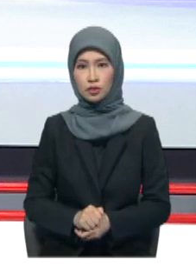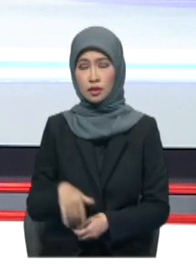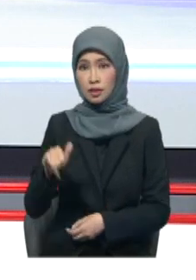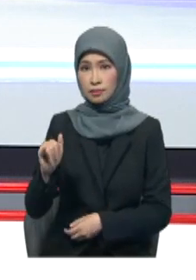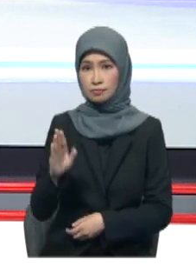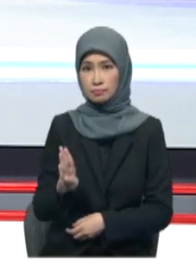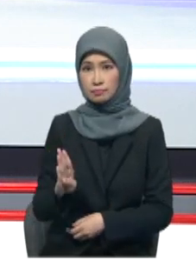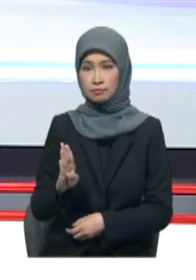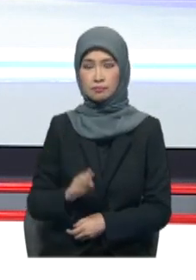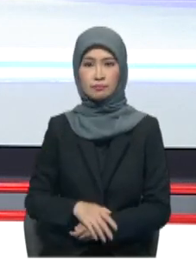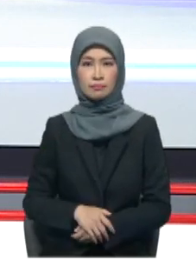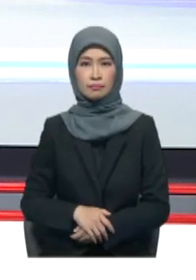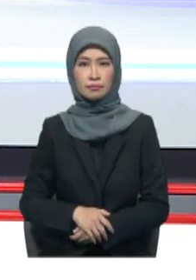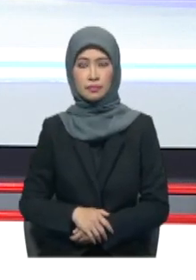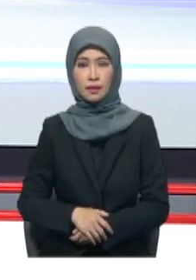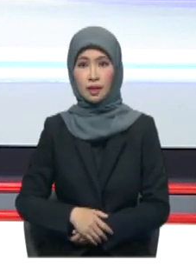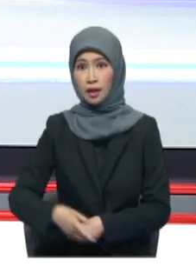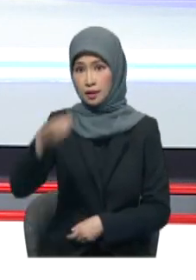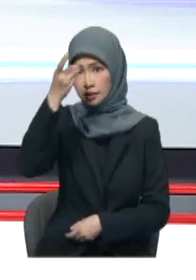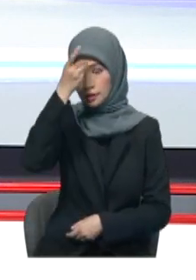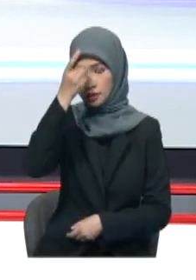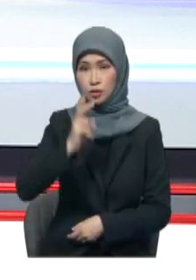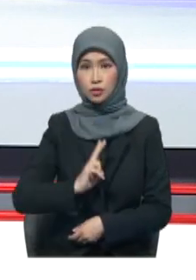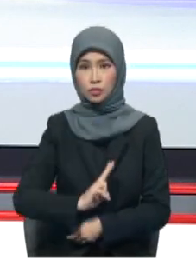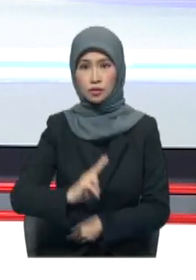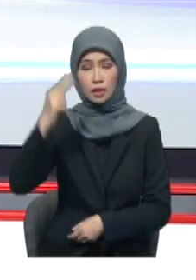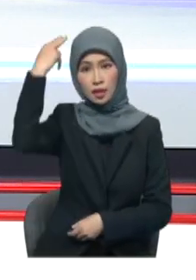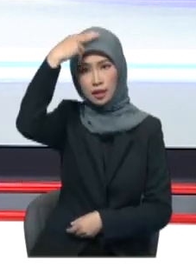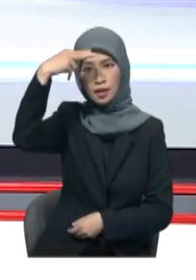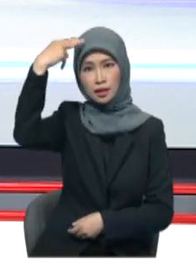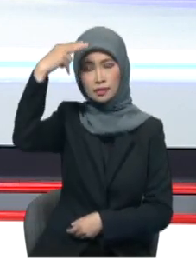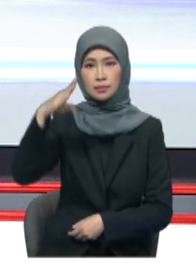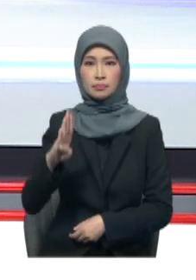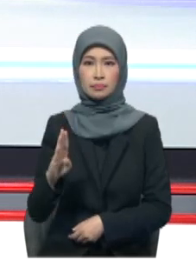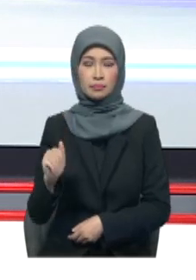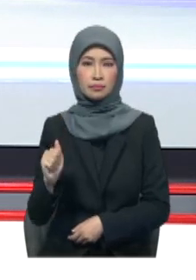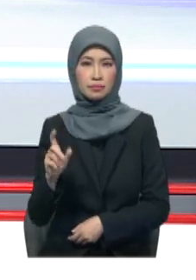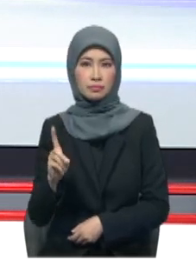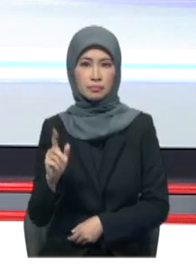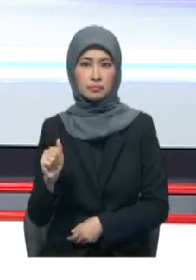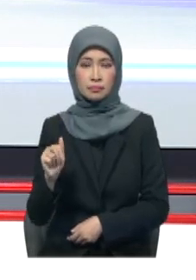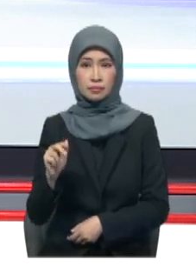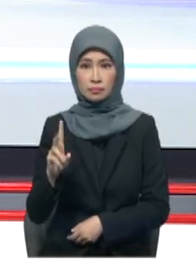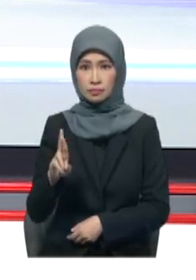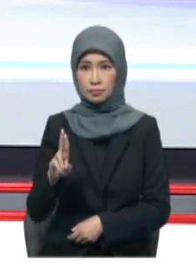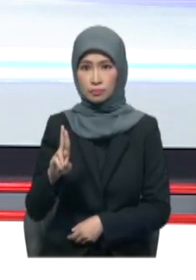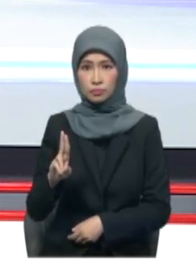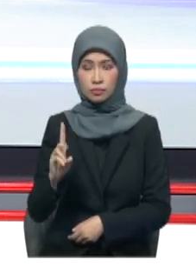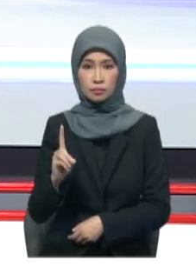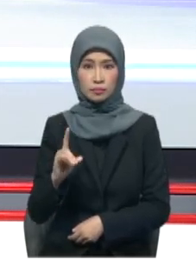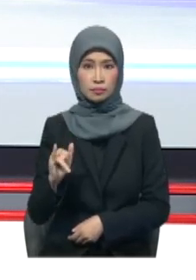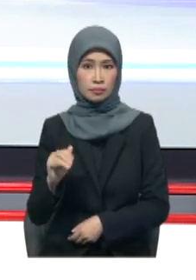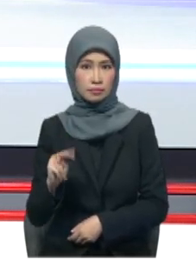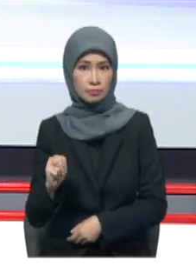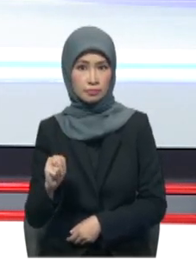Khatib Datuk Paduka seri Setia Ustaz Haji Awang Badaruddin bin pengarah Datuk Paduka Haji Awang othman menteri hal ehwal